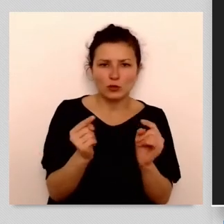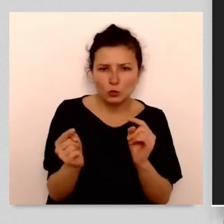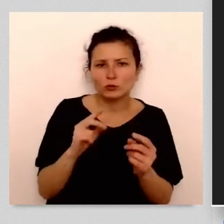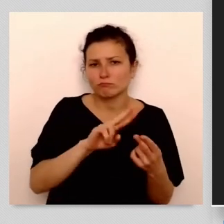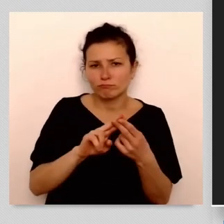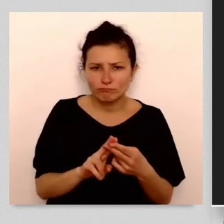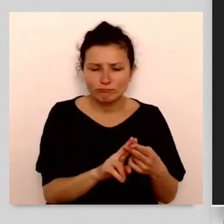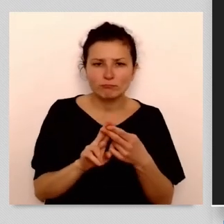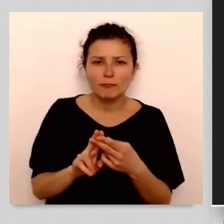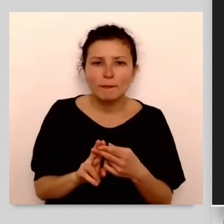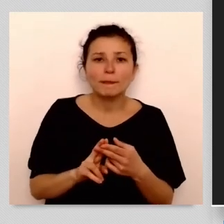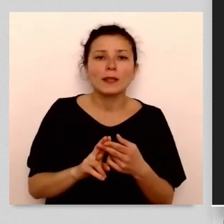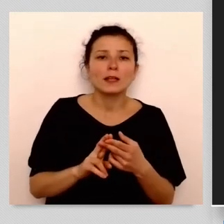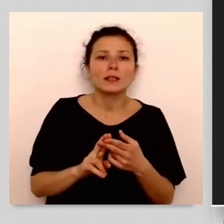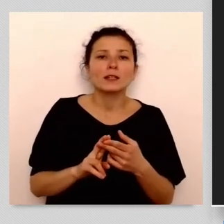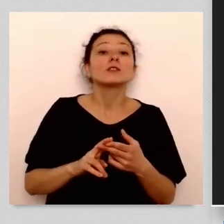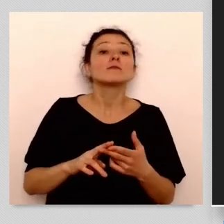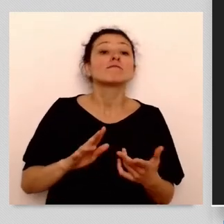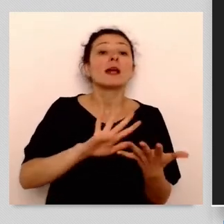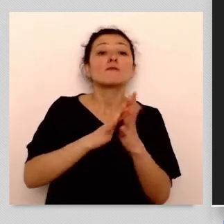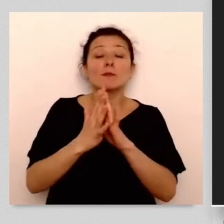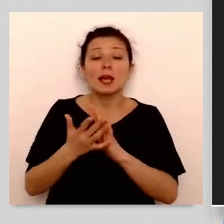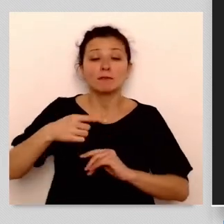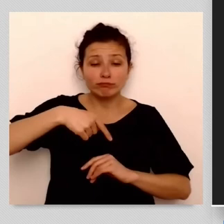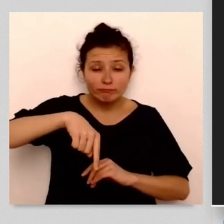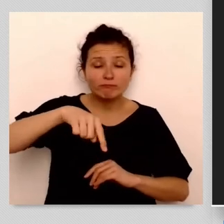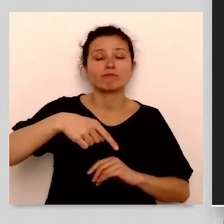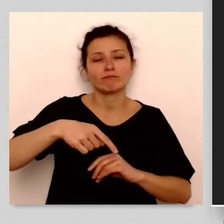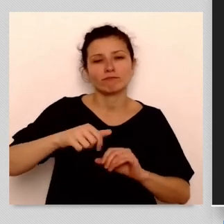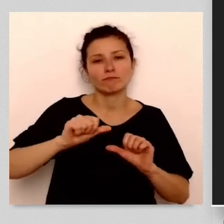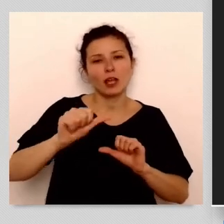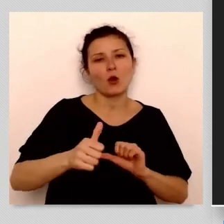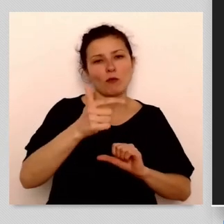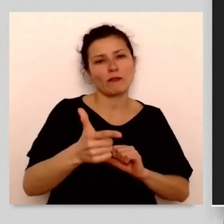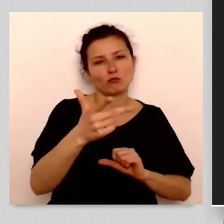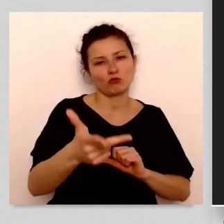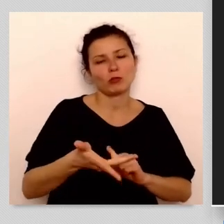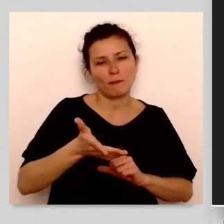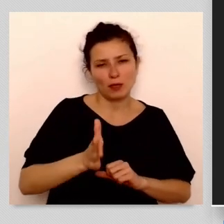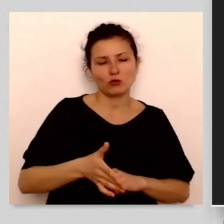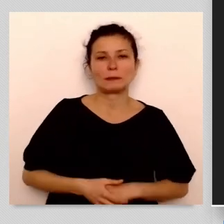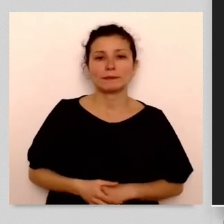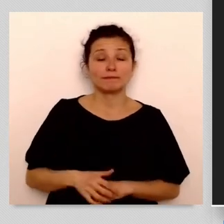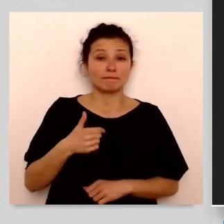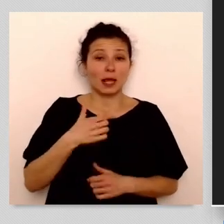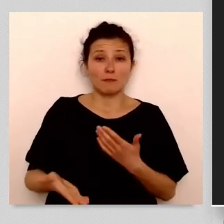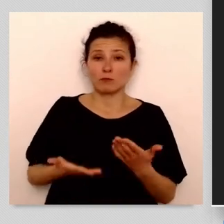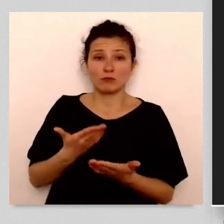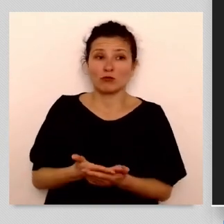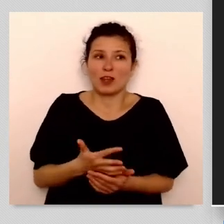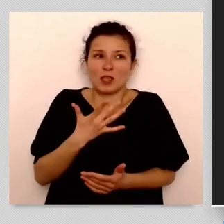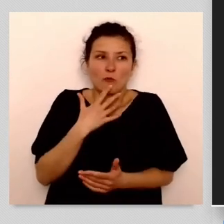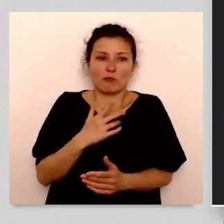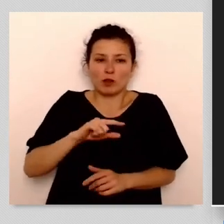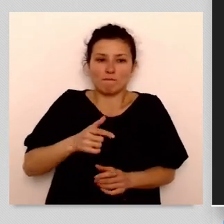tę przemianę, która nas w następnych latach czeka. To jest raz. Więc ja bym jakby postulowała, żebyśmy nie mówili, że jesteśmy w